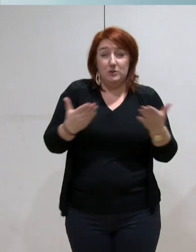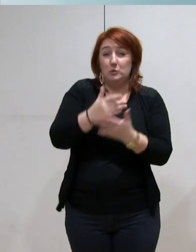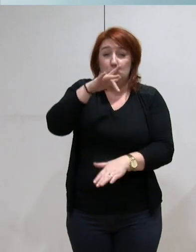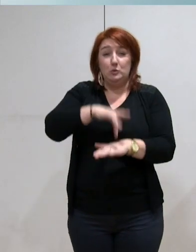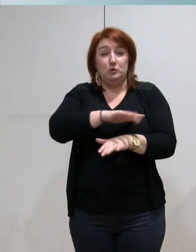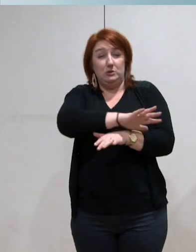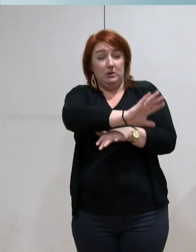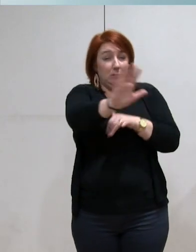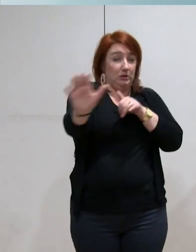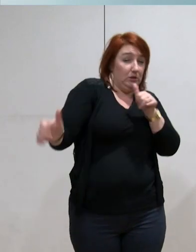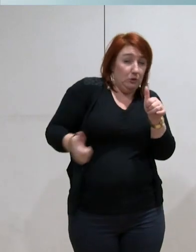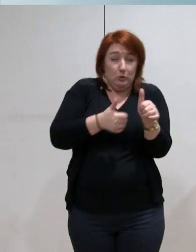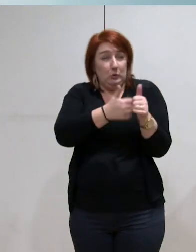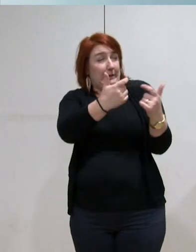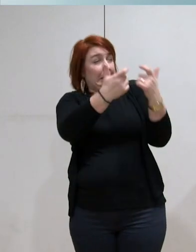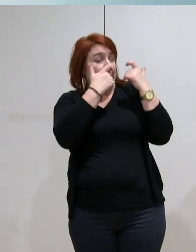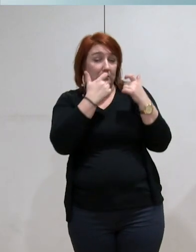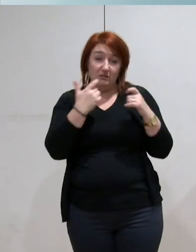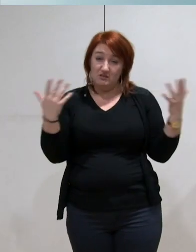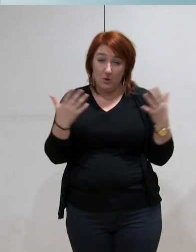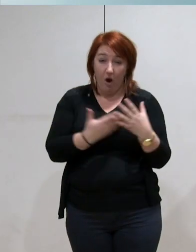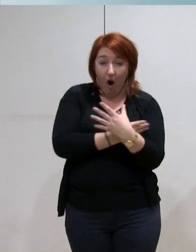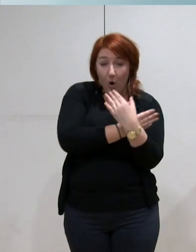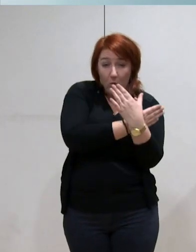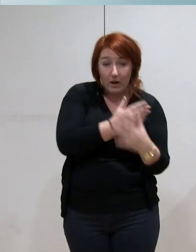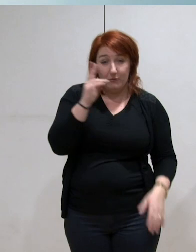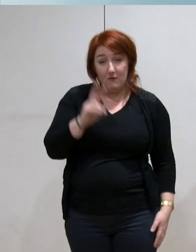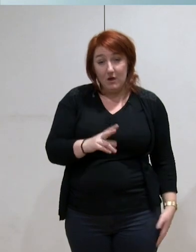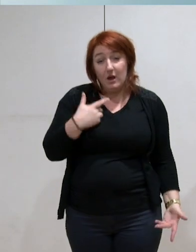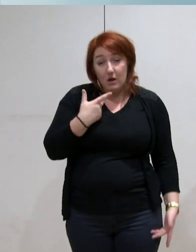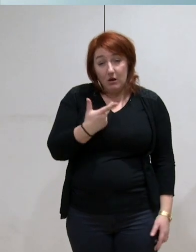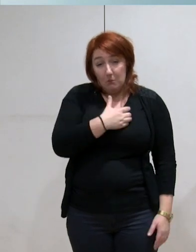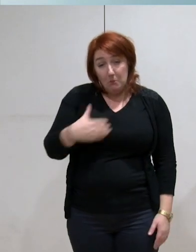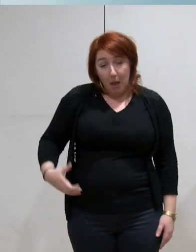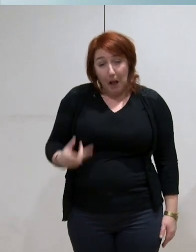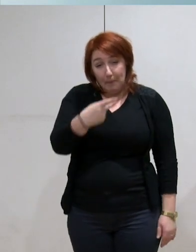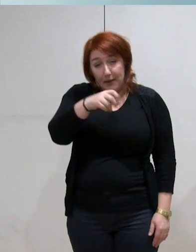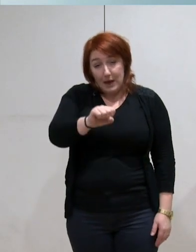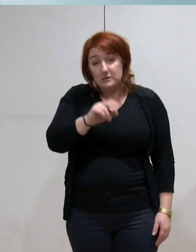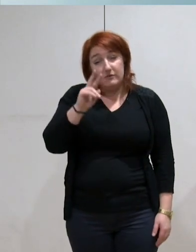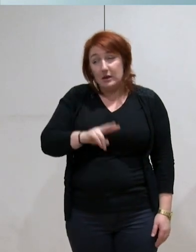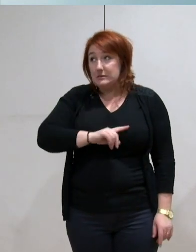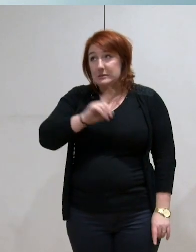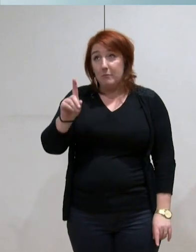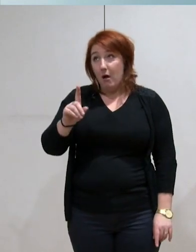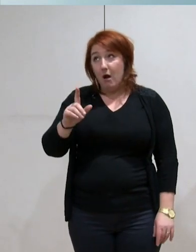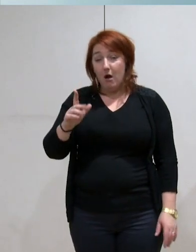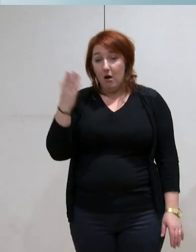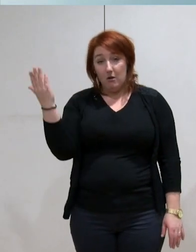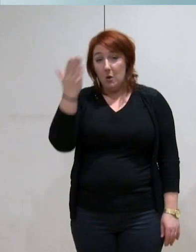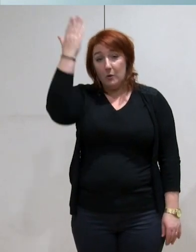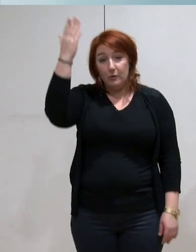angoulem et ça n'est vraiment pas glorieux puisque le maire était socialiste après des dérapages qui étai beaucoup plus graves que des